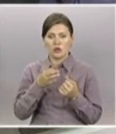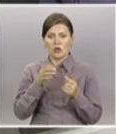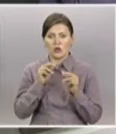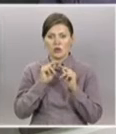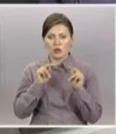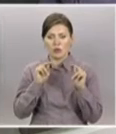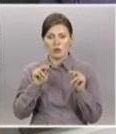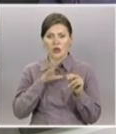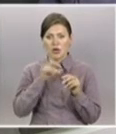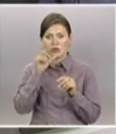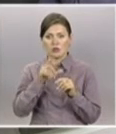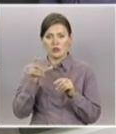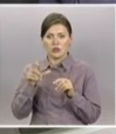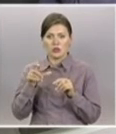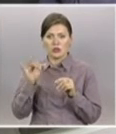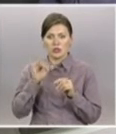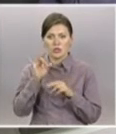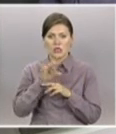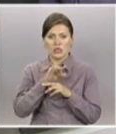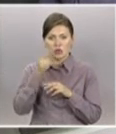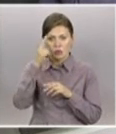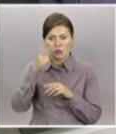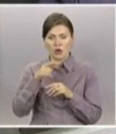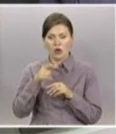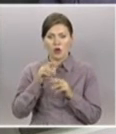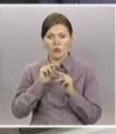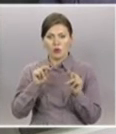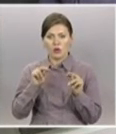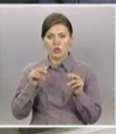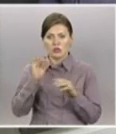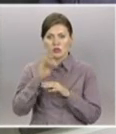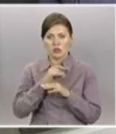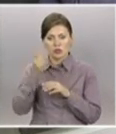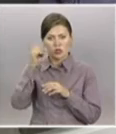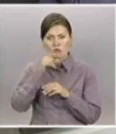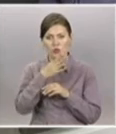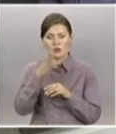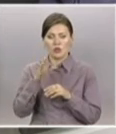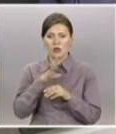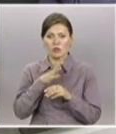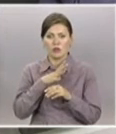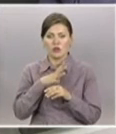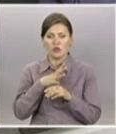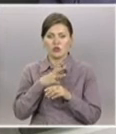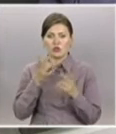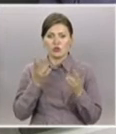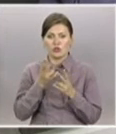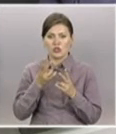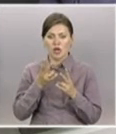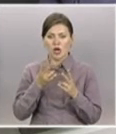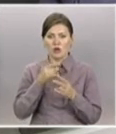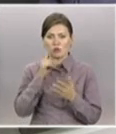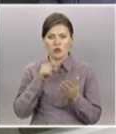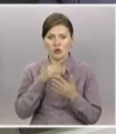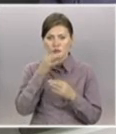сабақ беретін кісілердің діни сауат жоқ, олар қалай сабақ бере алады дінтанудан? Осыны екі